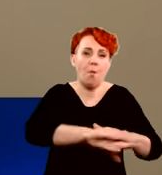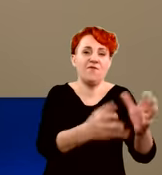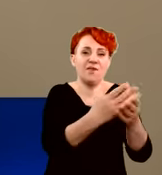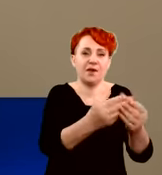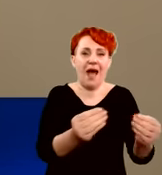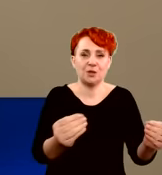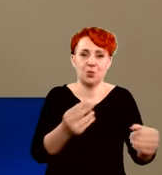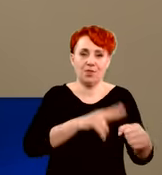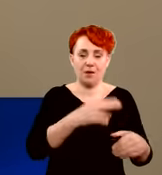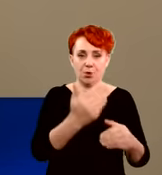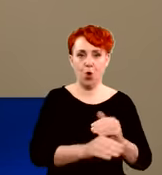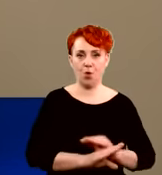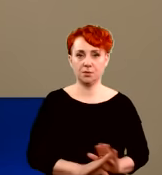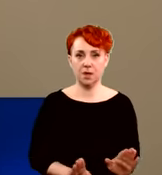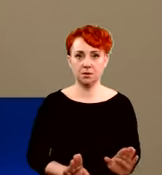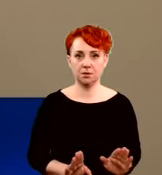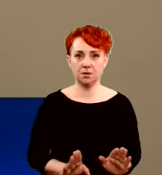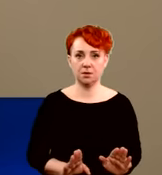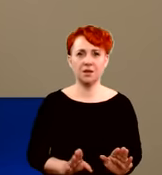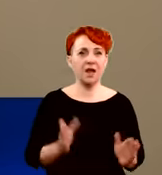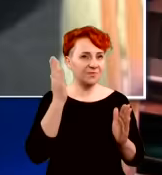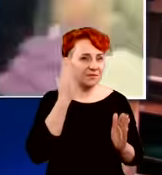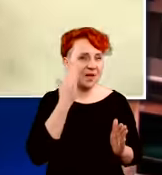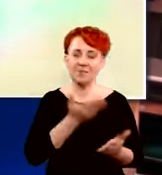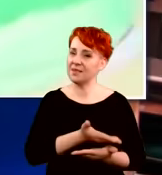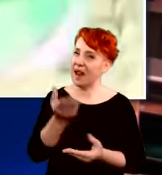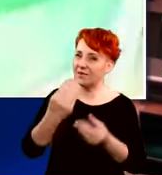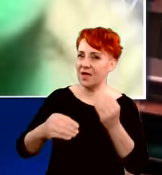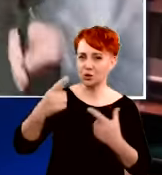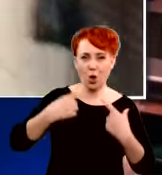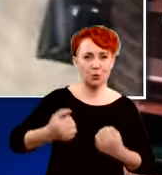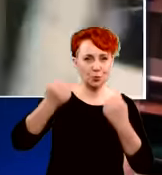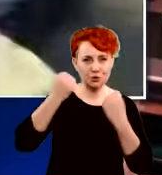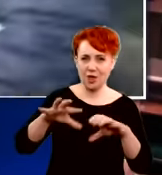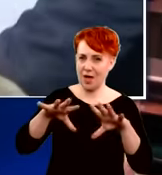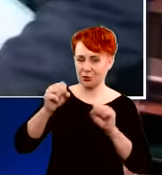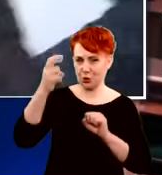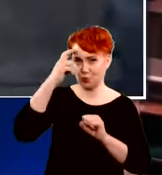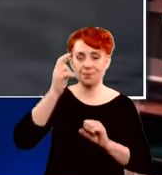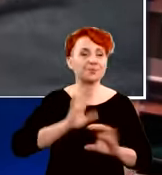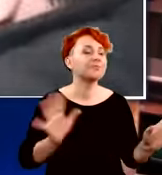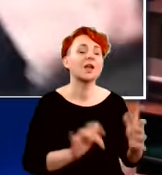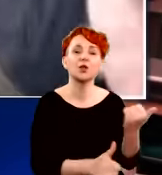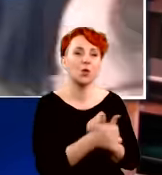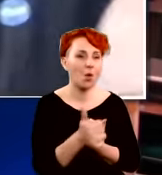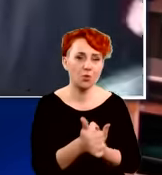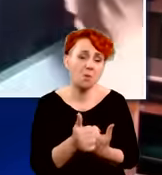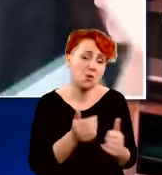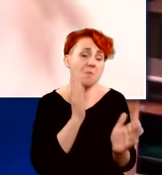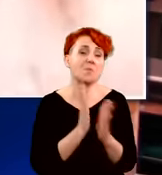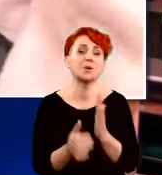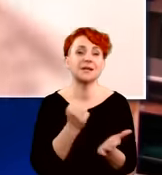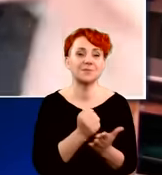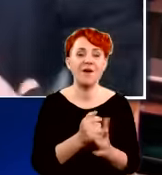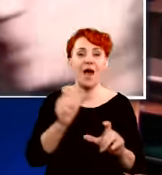dla większości osób jest dosyć trudne i zawiłe. Nie, ale panie pośle, przepraszam, to nie jest trudne i zawiłe, to jest w zasadzie bardzo proste, a kodeks